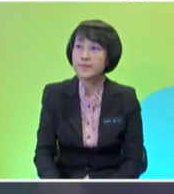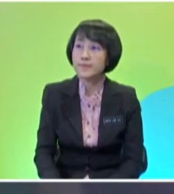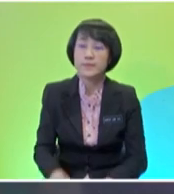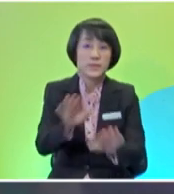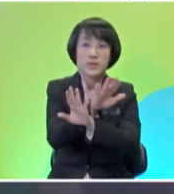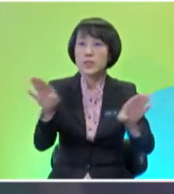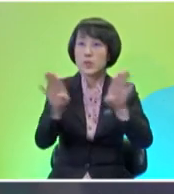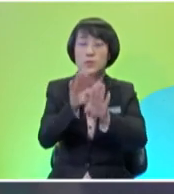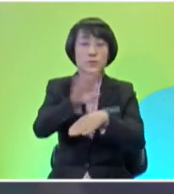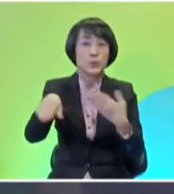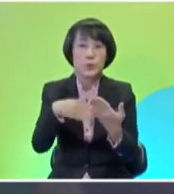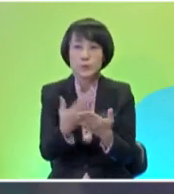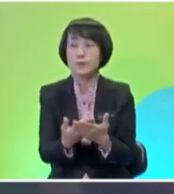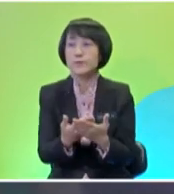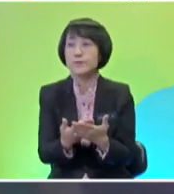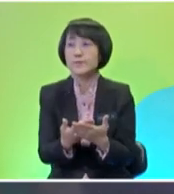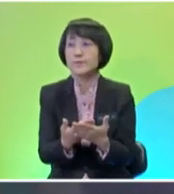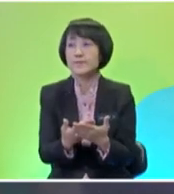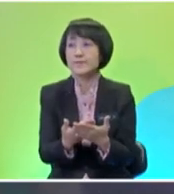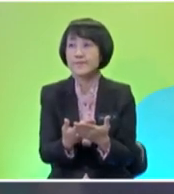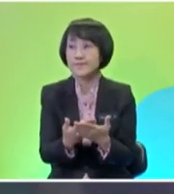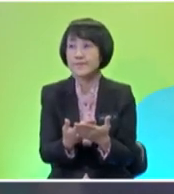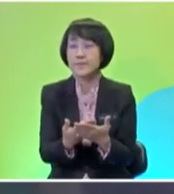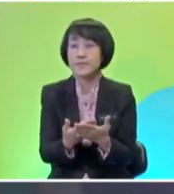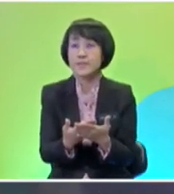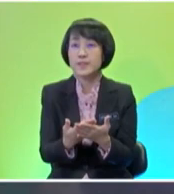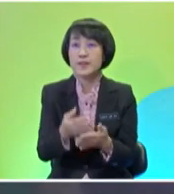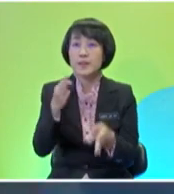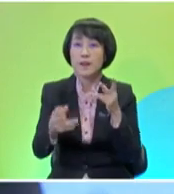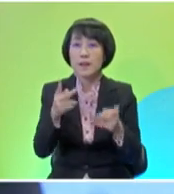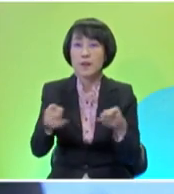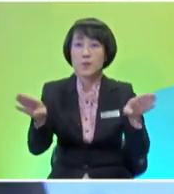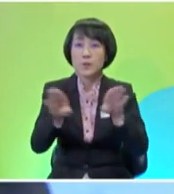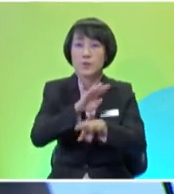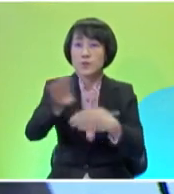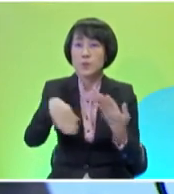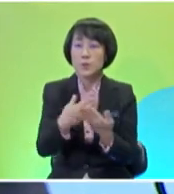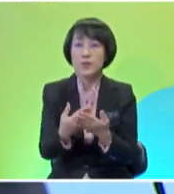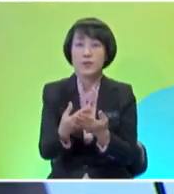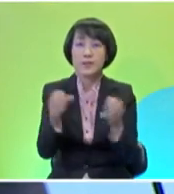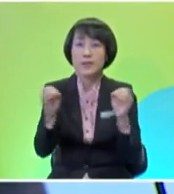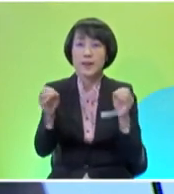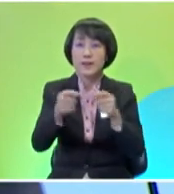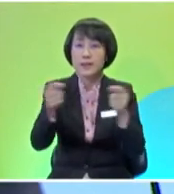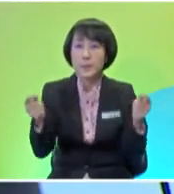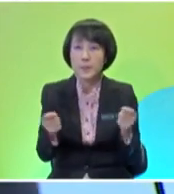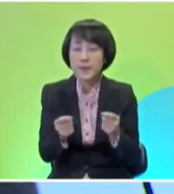semua dulu. Ya, betul. Kalau tak, nanti macam mana nak bagi ruang nak masukkan wayar? Nanti kita nak tunjuk penyambungan